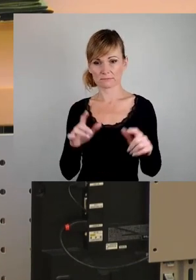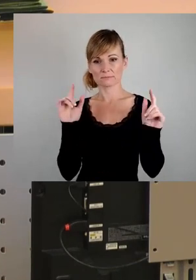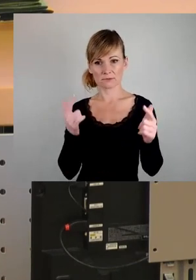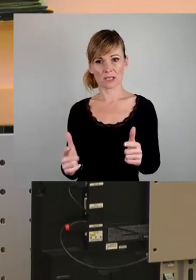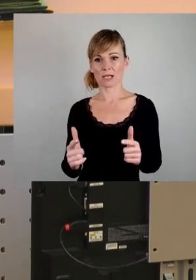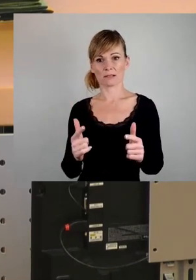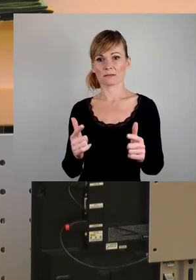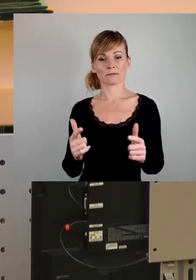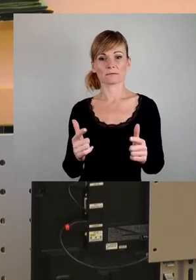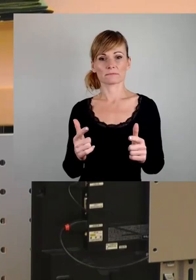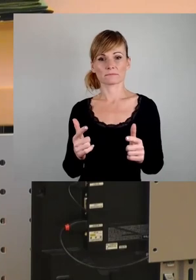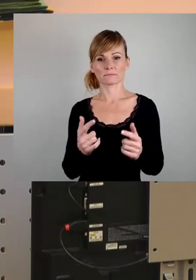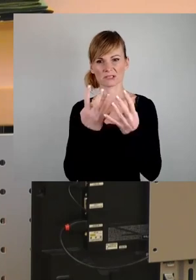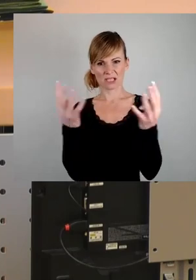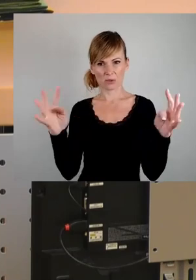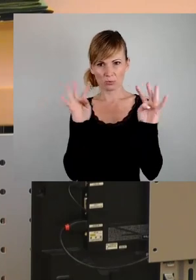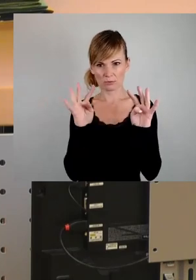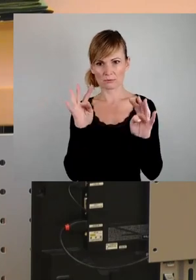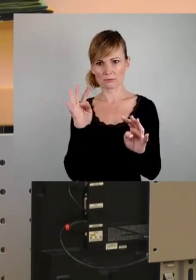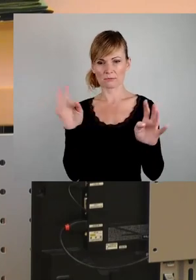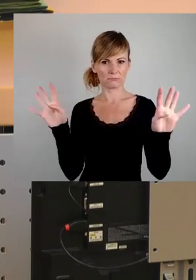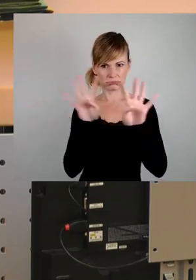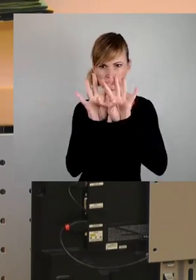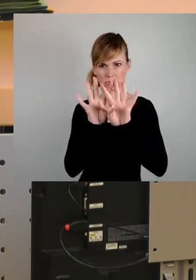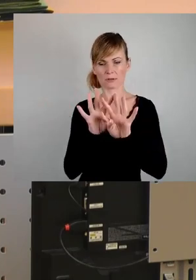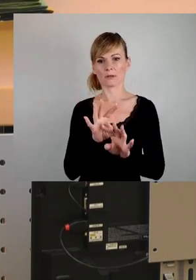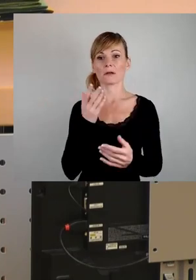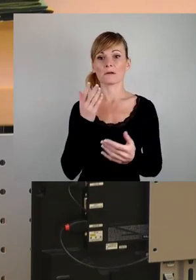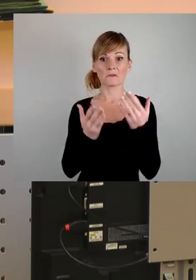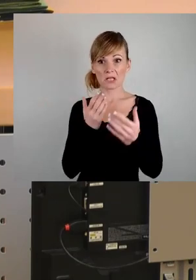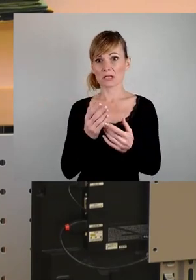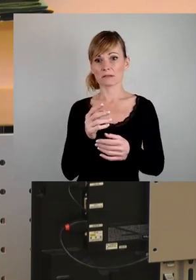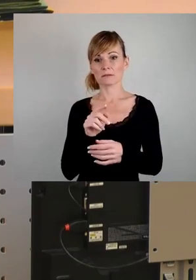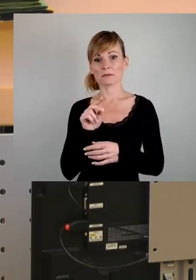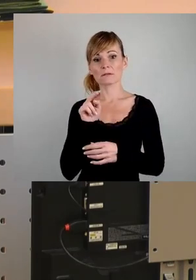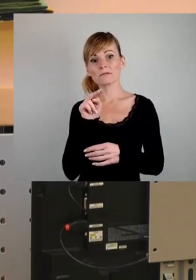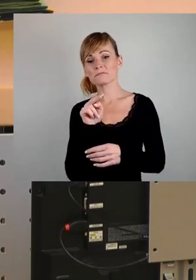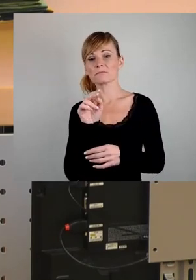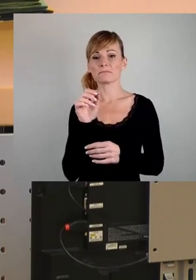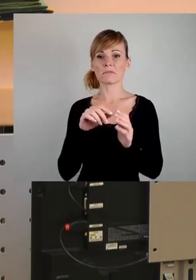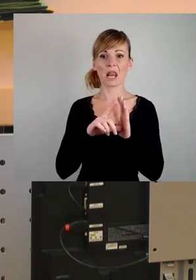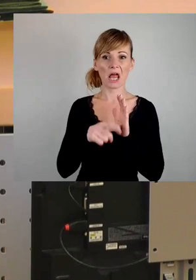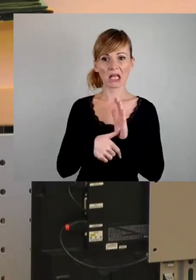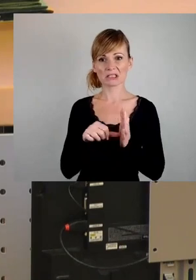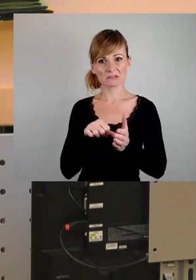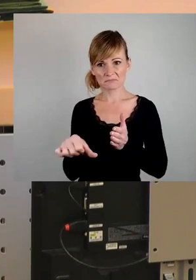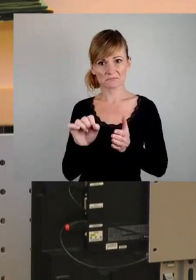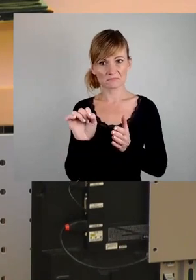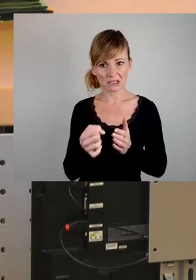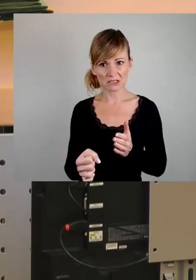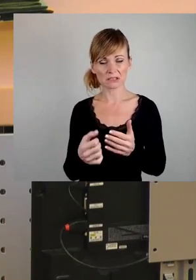geschlossenen Zäune, vor denen sie stehen, weil sie es sich möglicherweise auch nicht leisten können. Und genau deshalb sagen